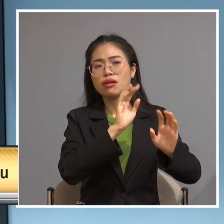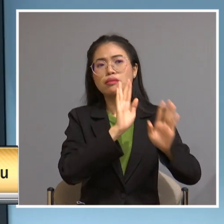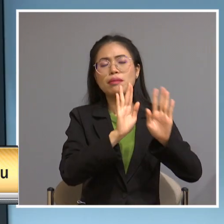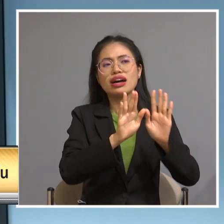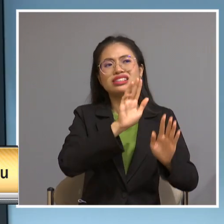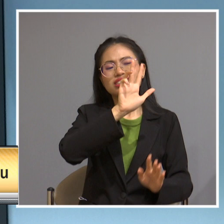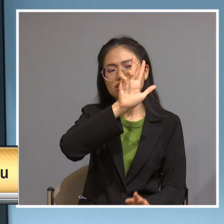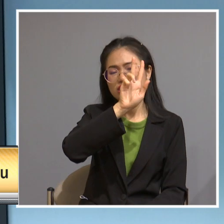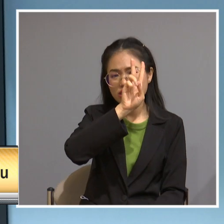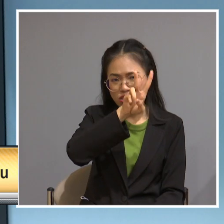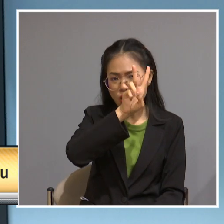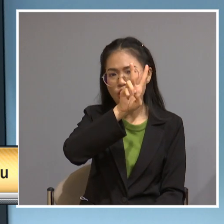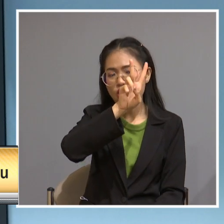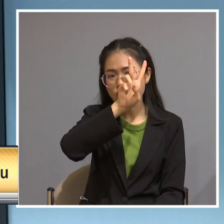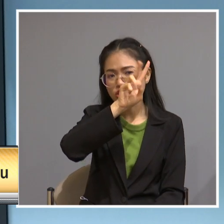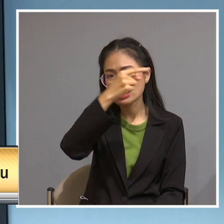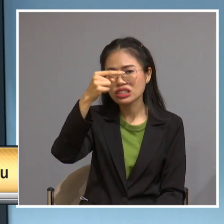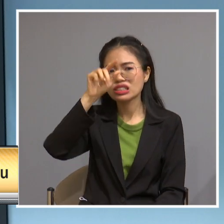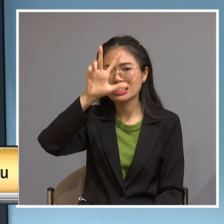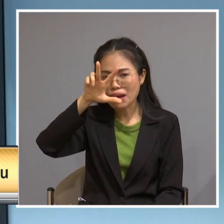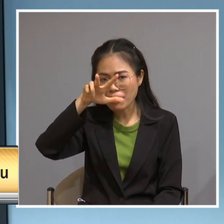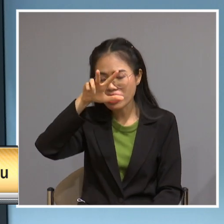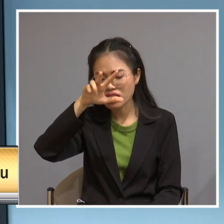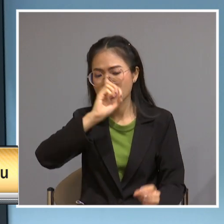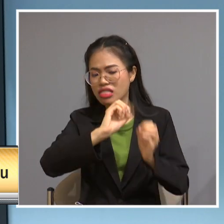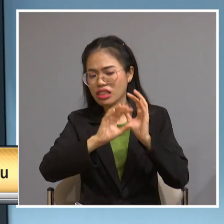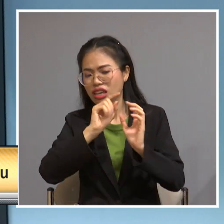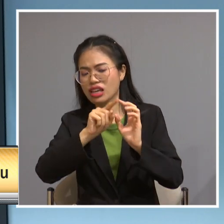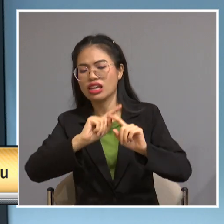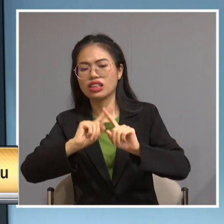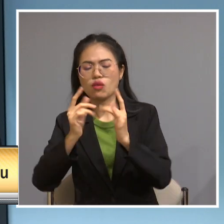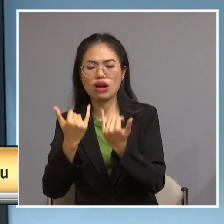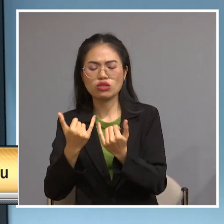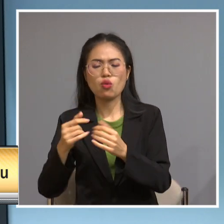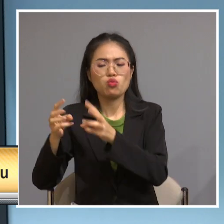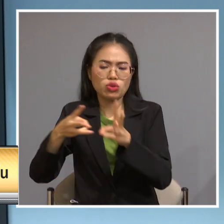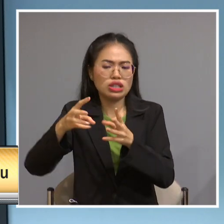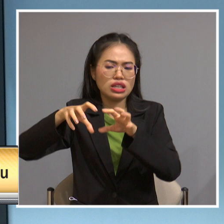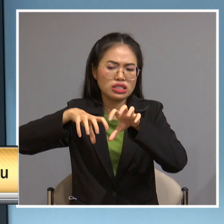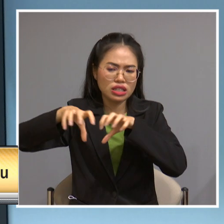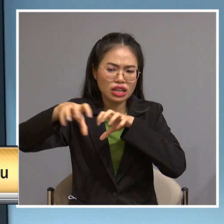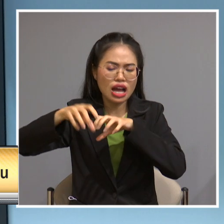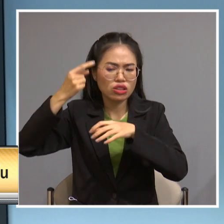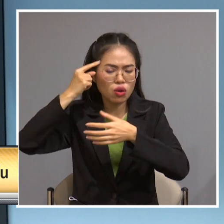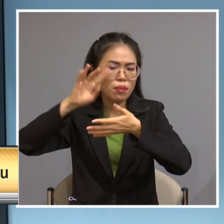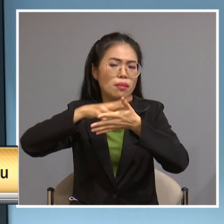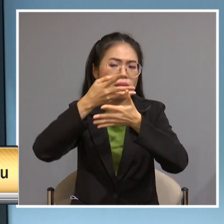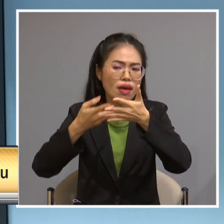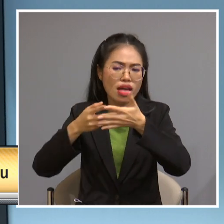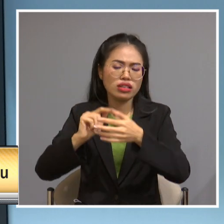000 กรองเพราฉะนั้นการปริหารมจะต้องมีแนวทางซ่กสวงปไยได้ออกไปเรื่จัหดสะอาด